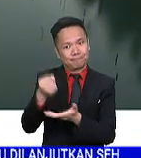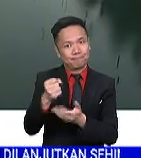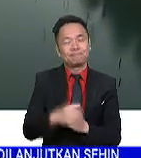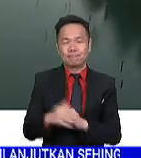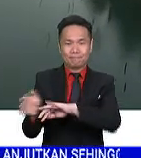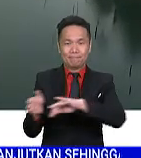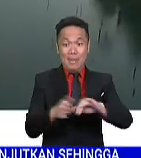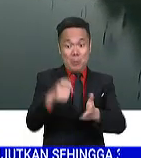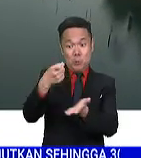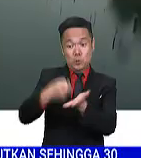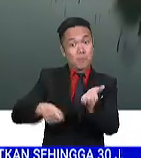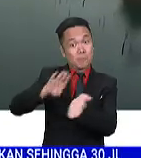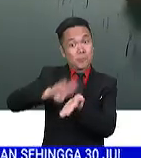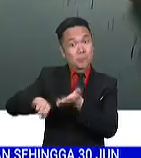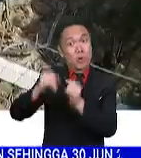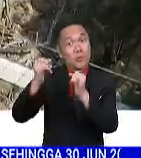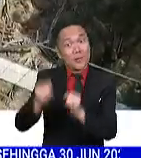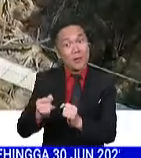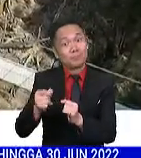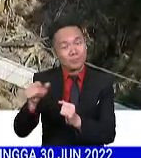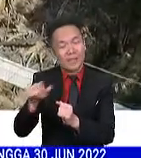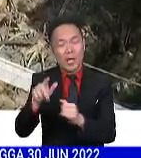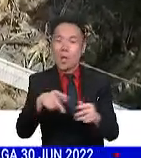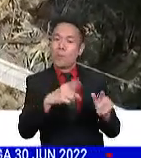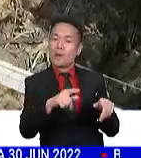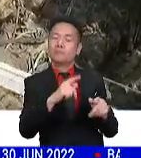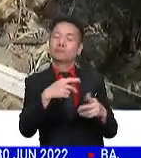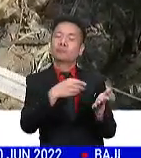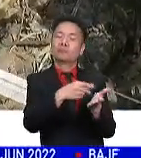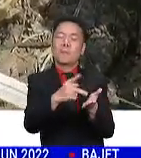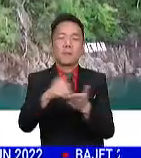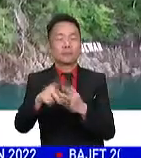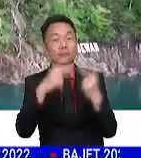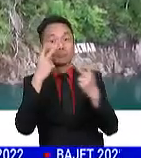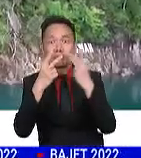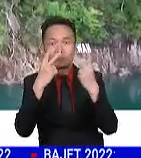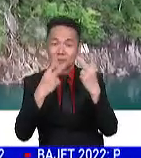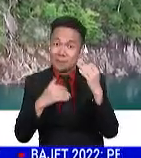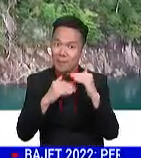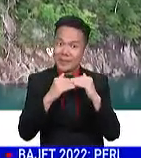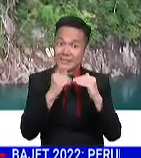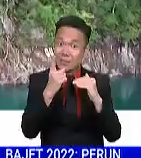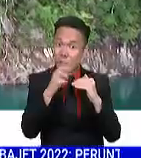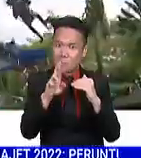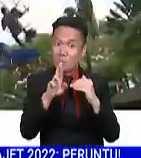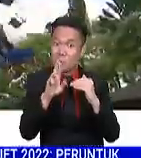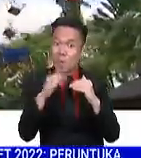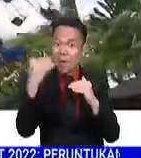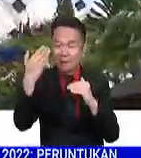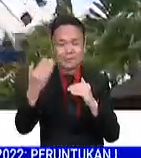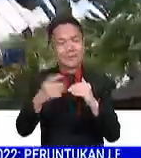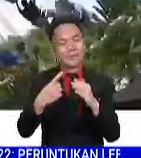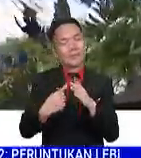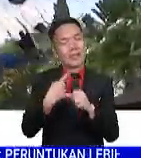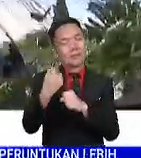Pelepasan khas cukai pendapatan individu bagi perbelanjaan pelancongan domestik sehingga RM1,000 dilanjutkan sehingga tahun